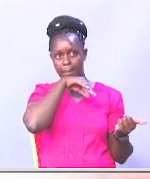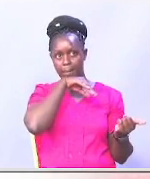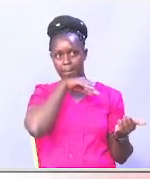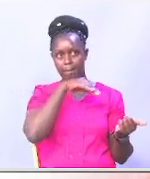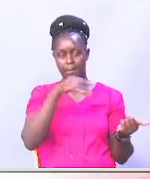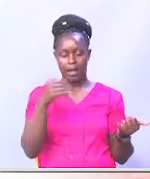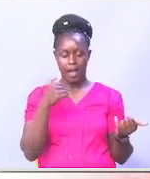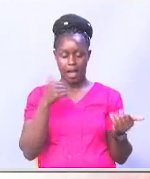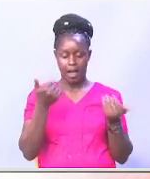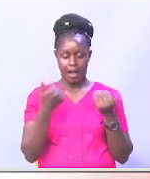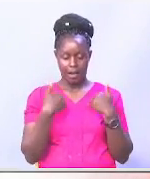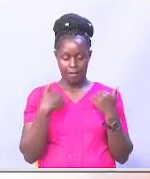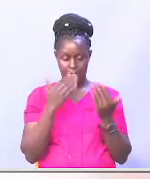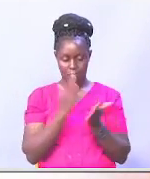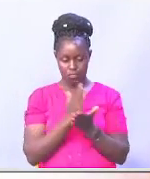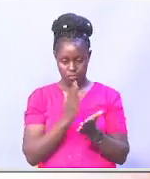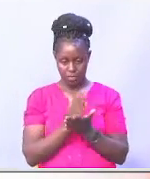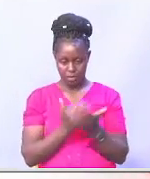ameniuliza